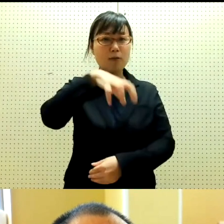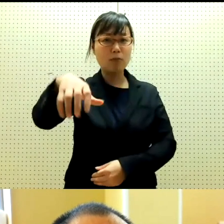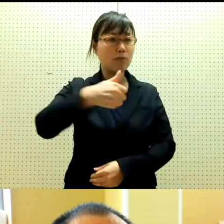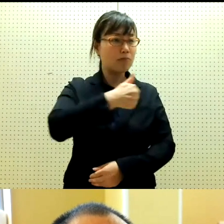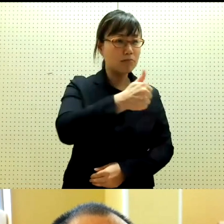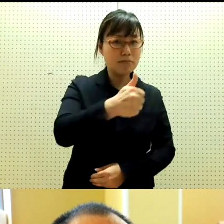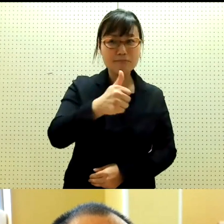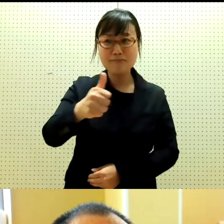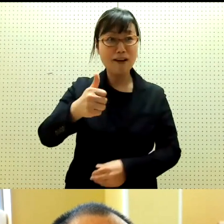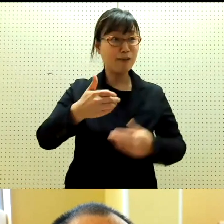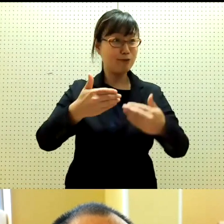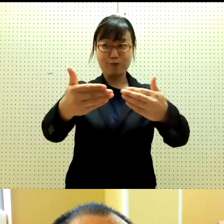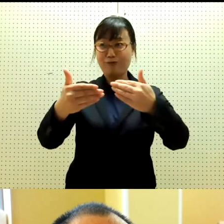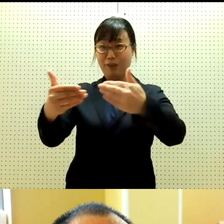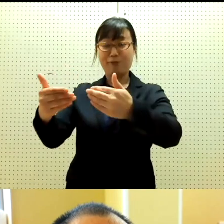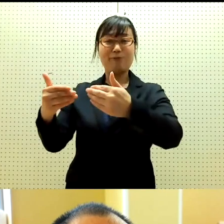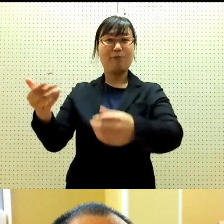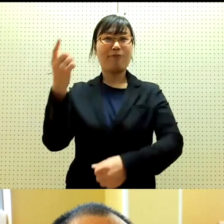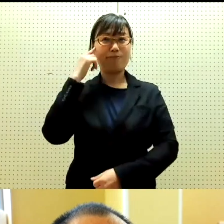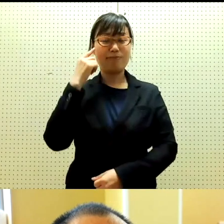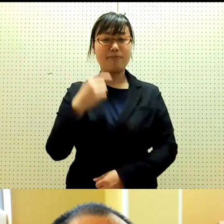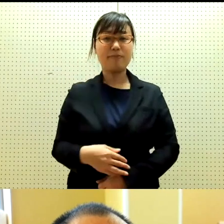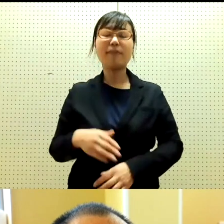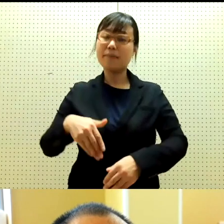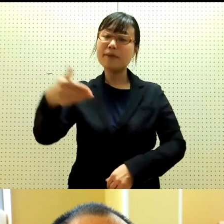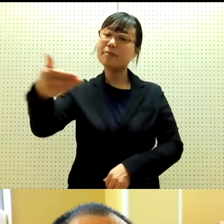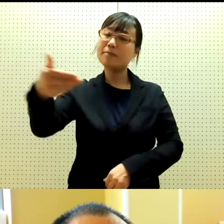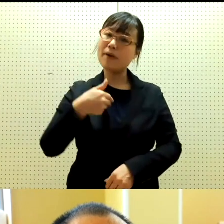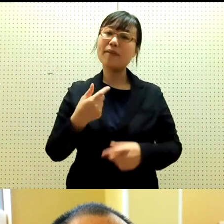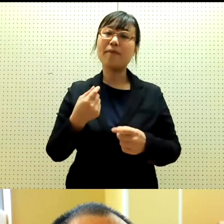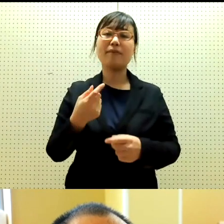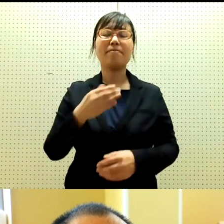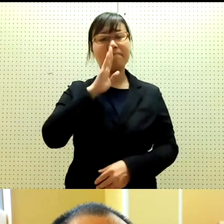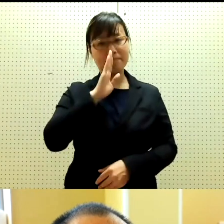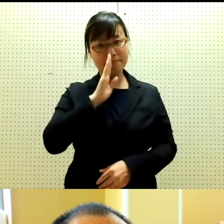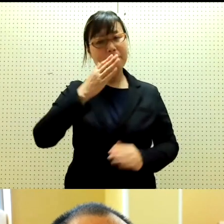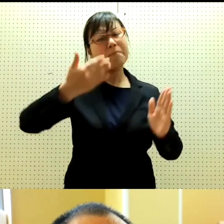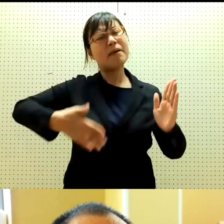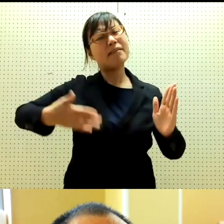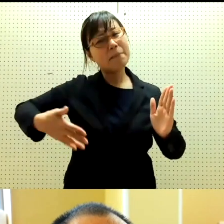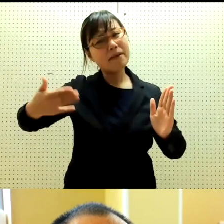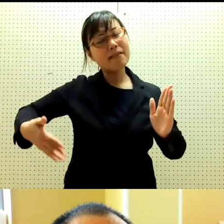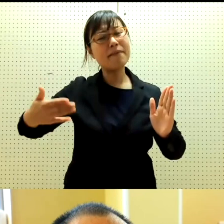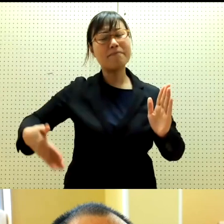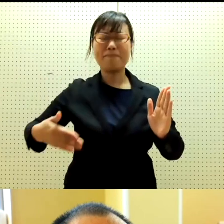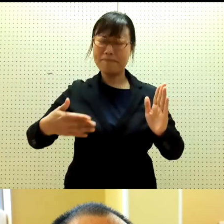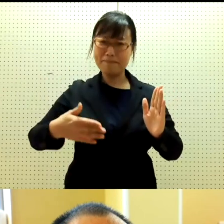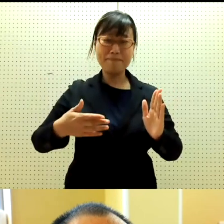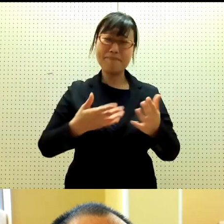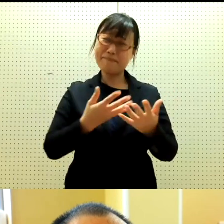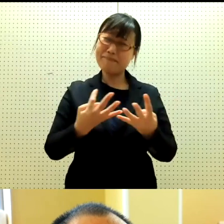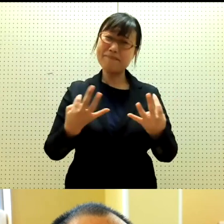ていますが、今お問い合わせいただいたようにまだまだの部分本当に多いです。個別の指